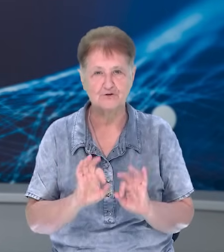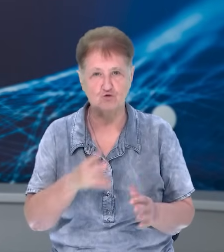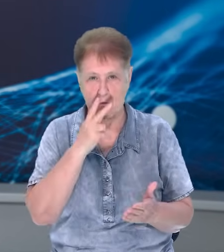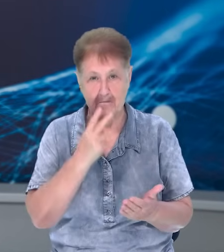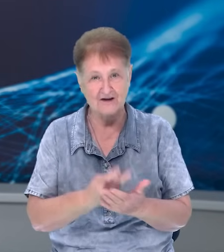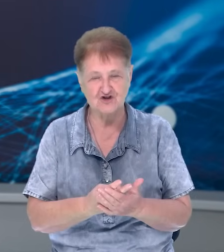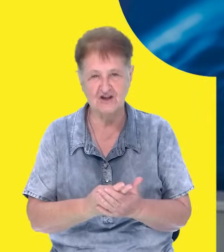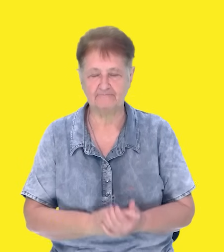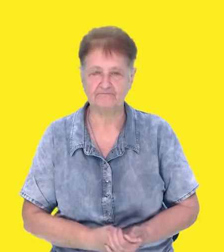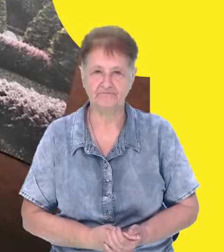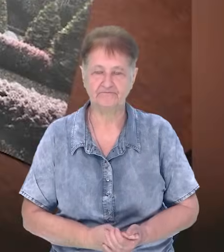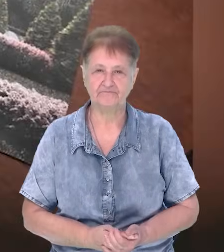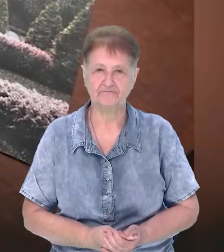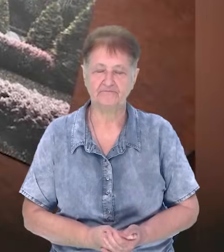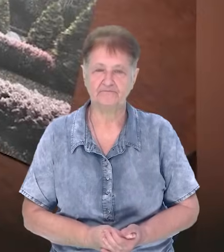ви побачите.